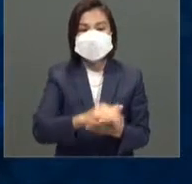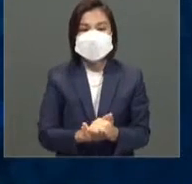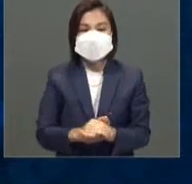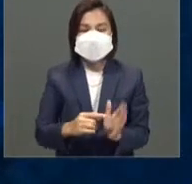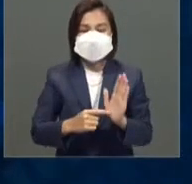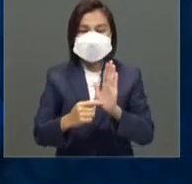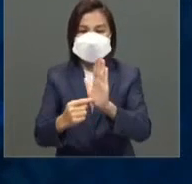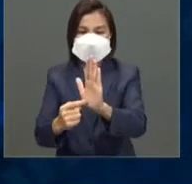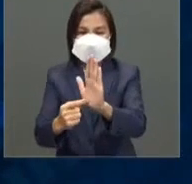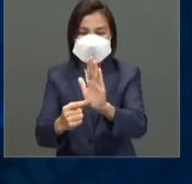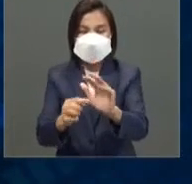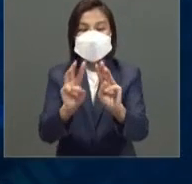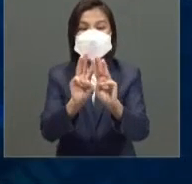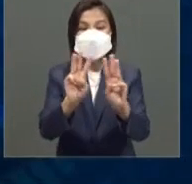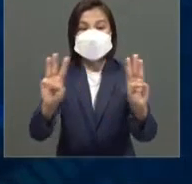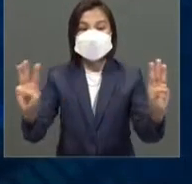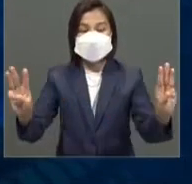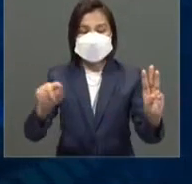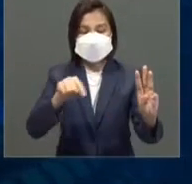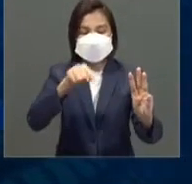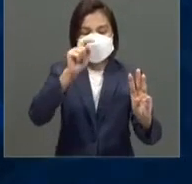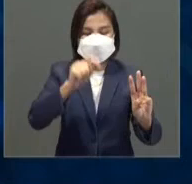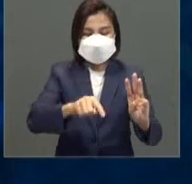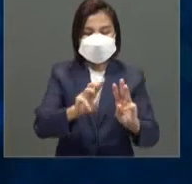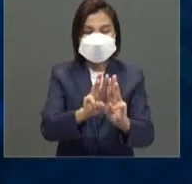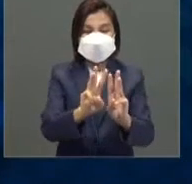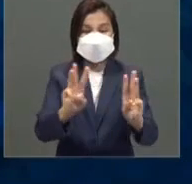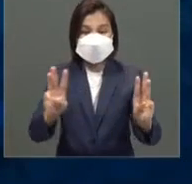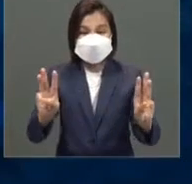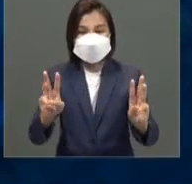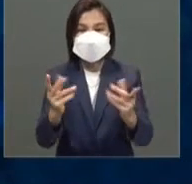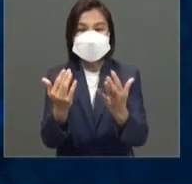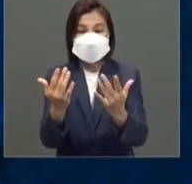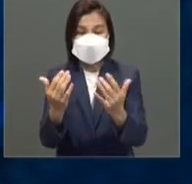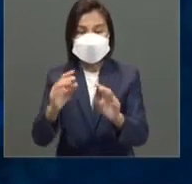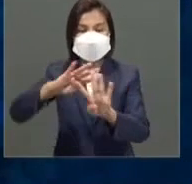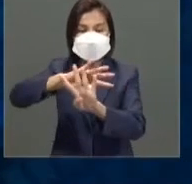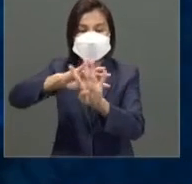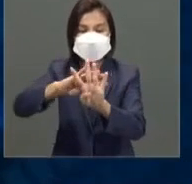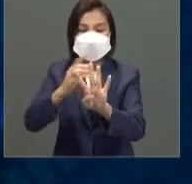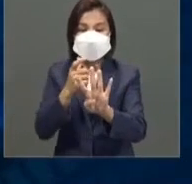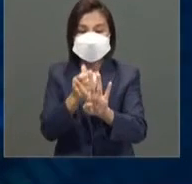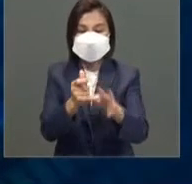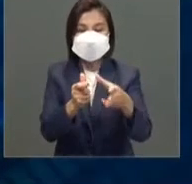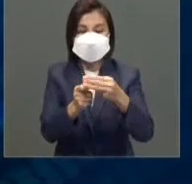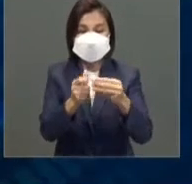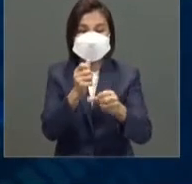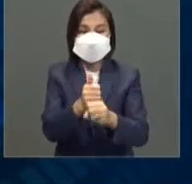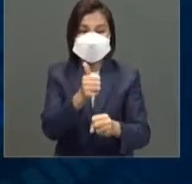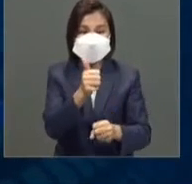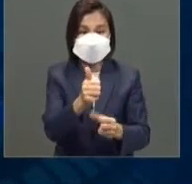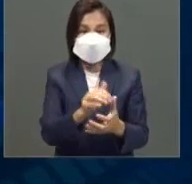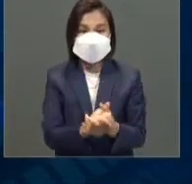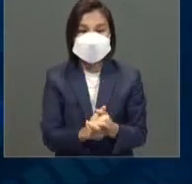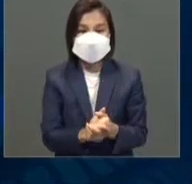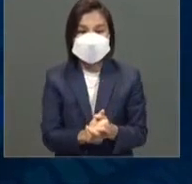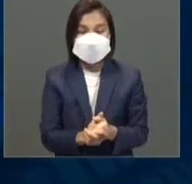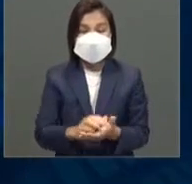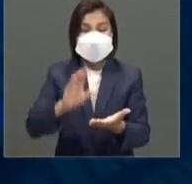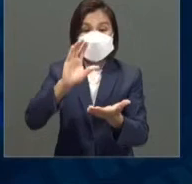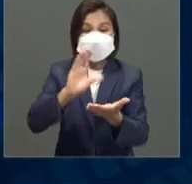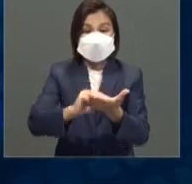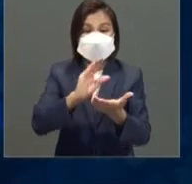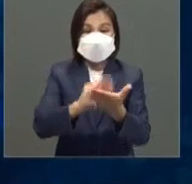ความประสงค์ผ่านเว็บไซต์นะครับซึ่งเดี๋ยวในภาพถัดไปจะมี QR code ให้นะครับเมื่อกรอกข้อมูลพร้